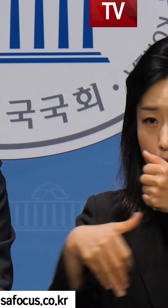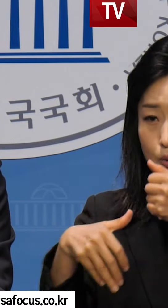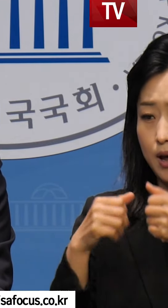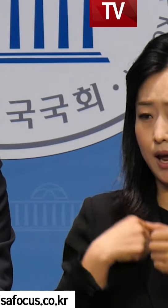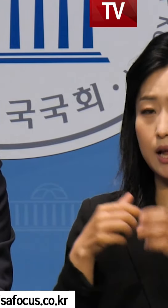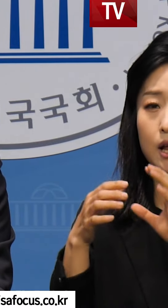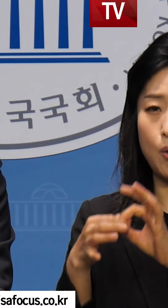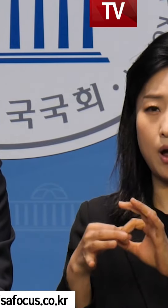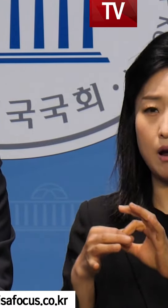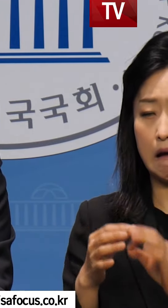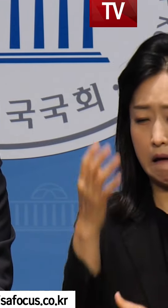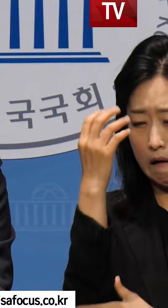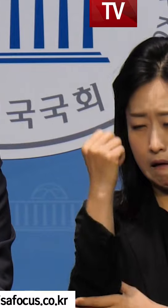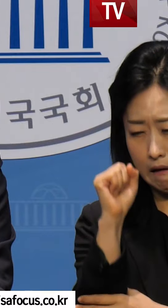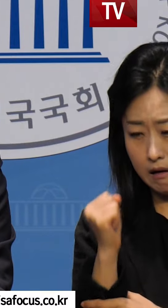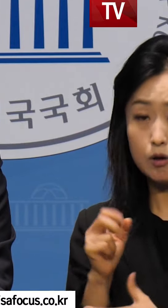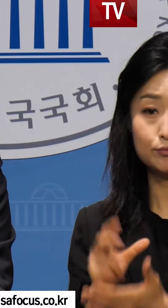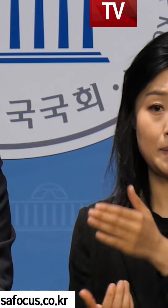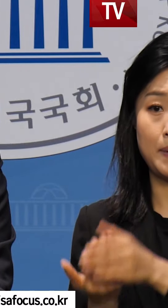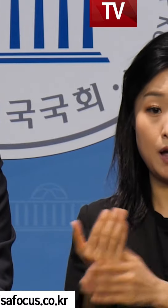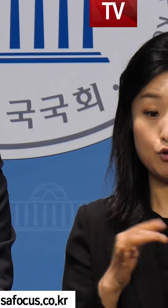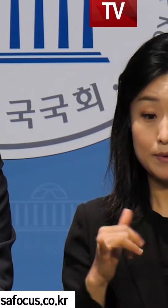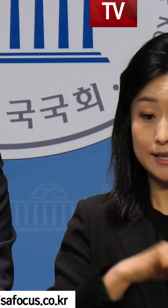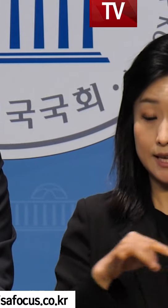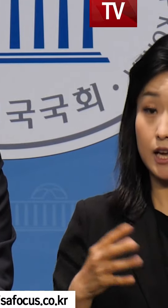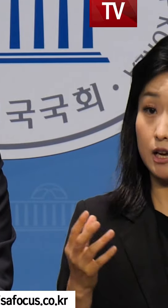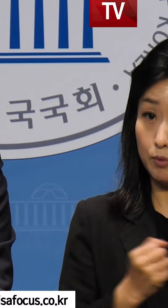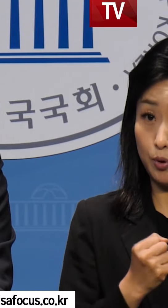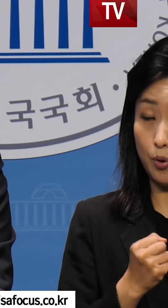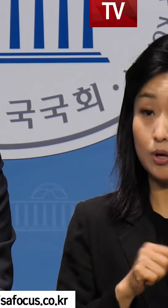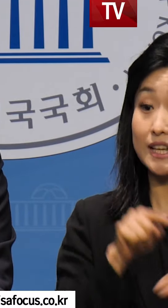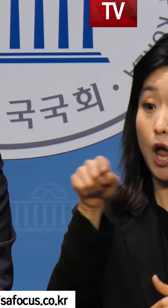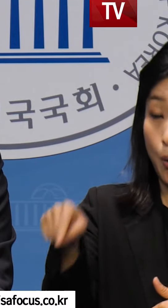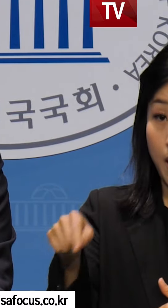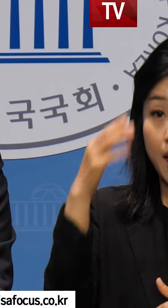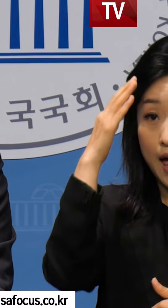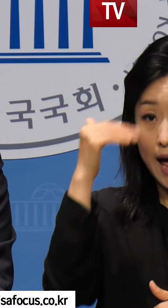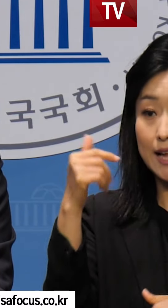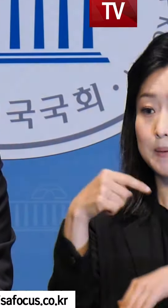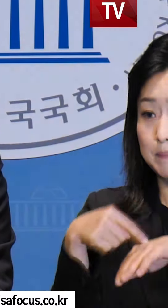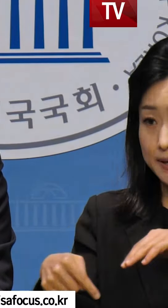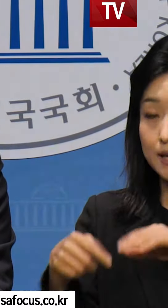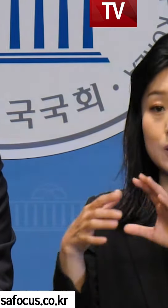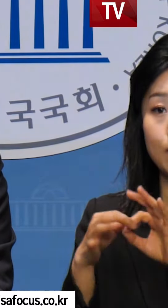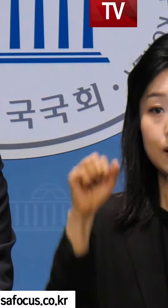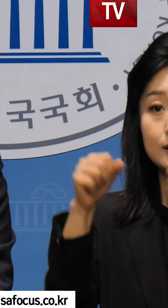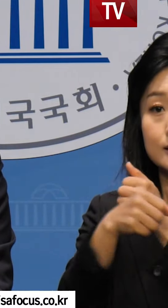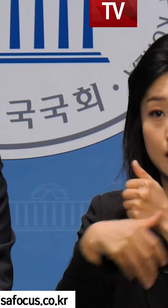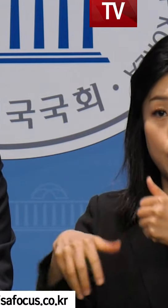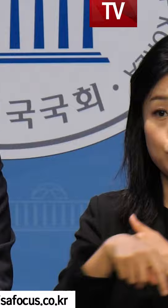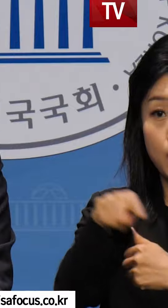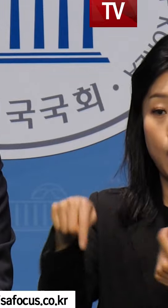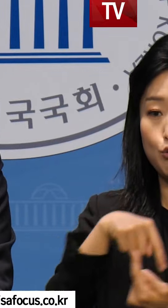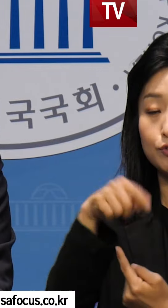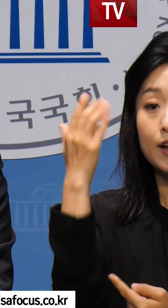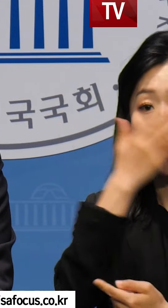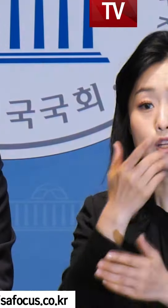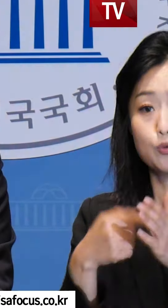있는지를 보여줍니다. 국민의 세금으로 운영되는 제외 한인 체육단체들이 투명하게 운영될 수